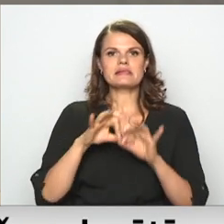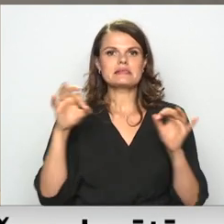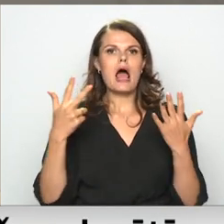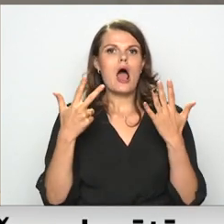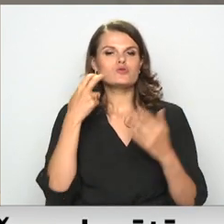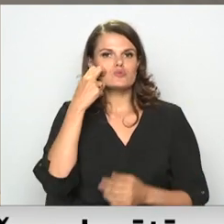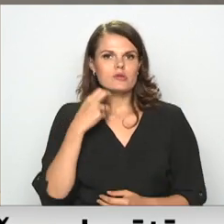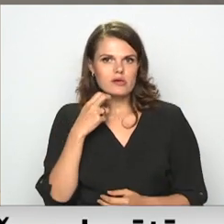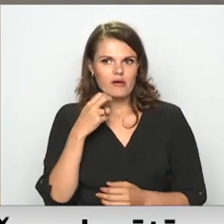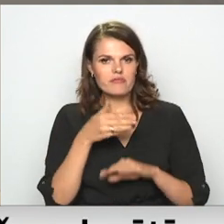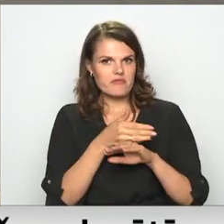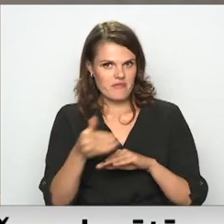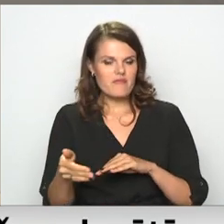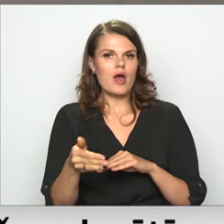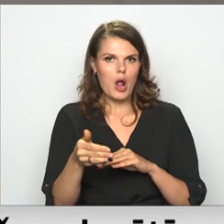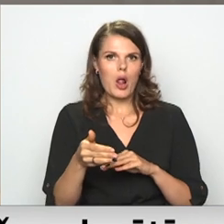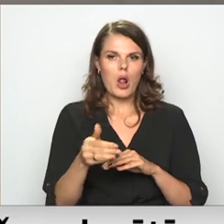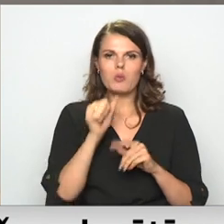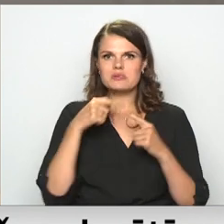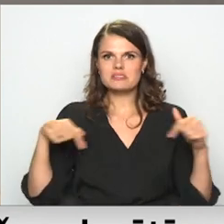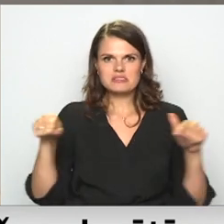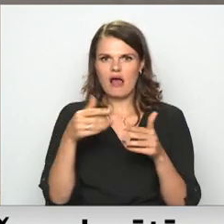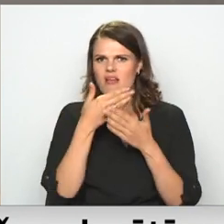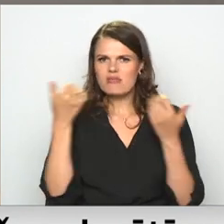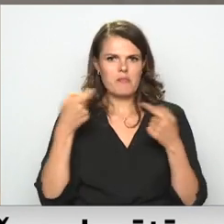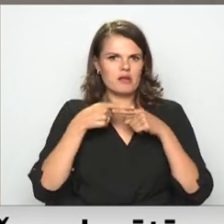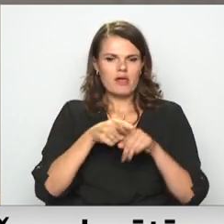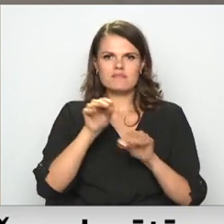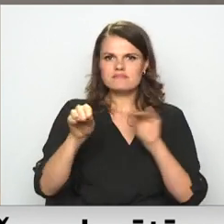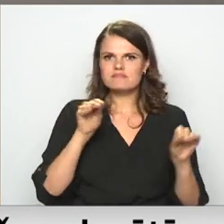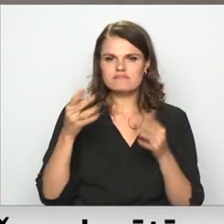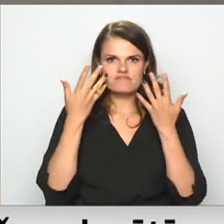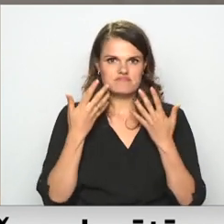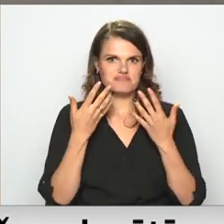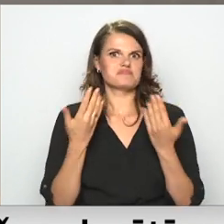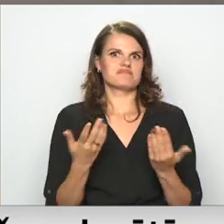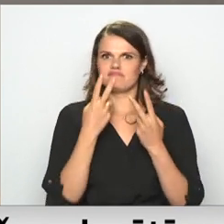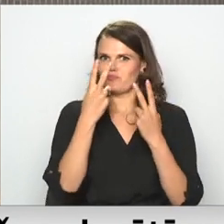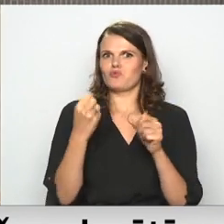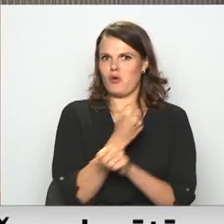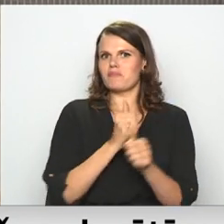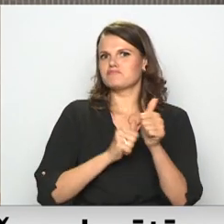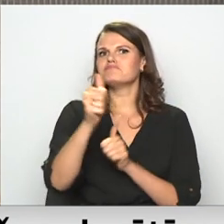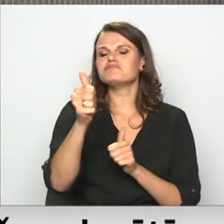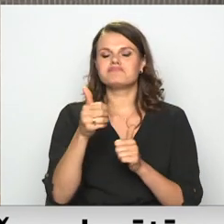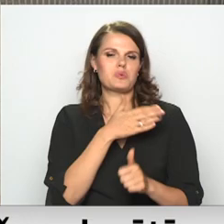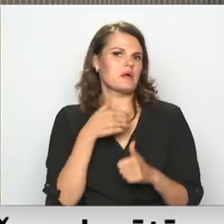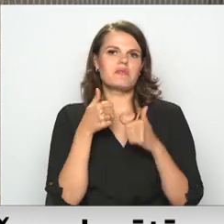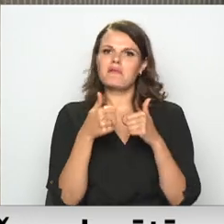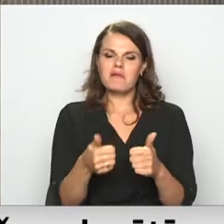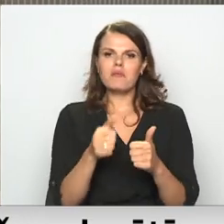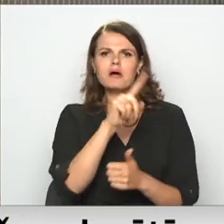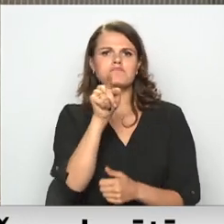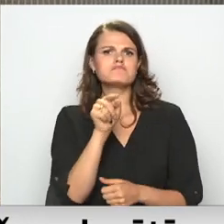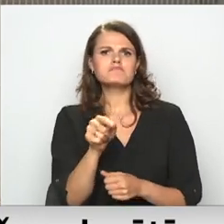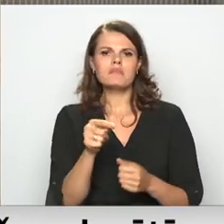gadiem. Un zālē, kura nebija aprīkota, tad priekš viņas tas ir ļoti labi. Jautāts par to,